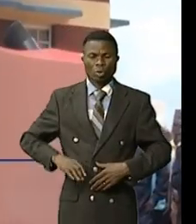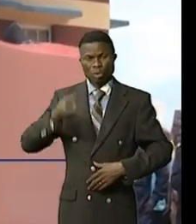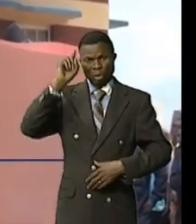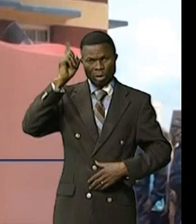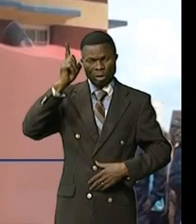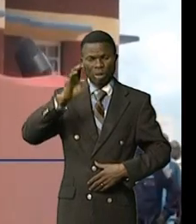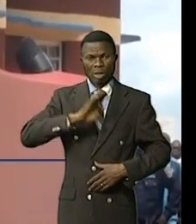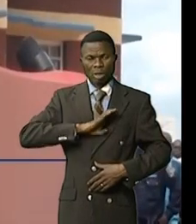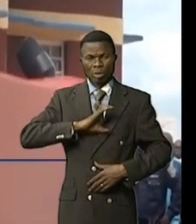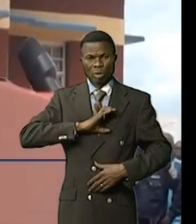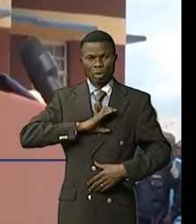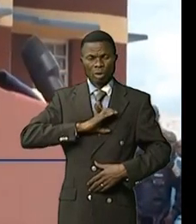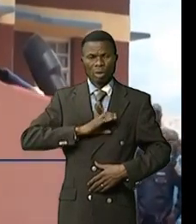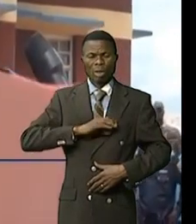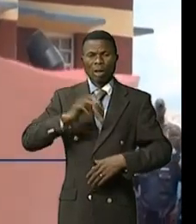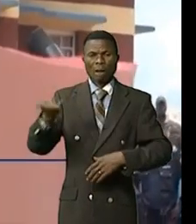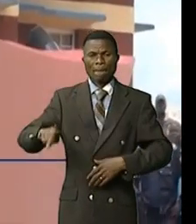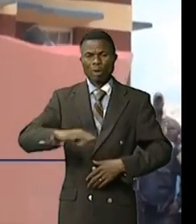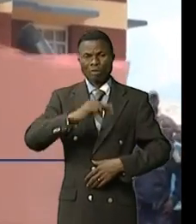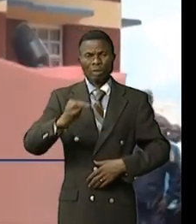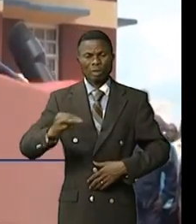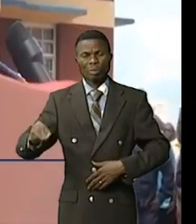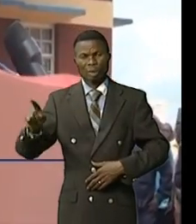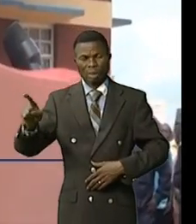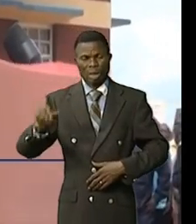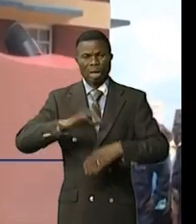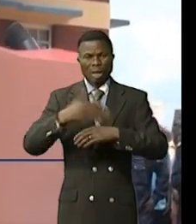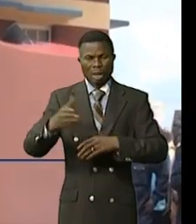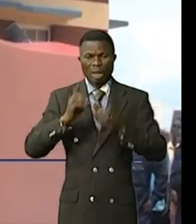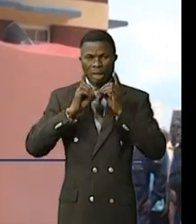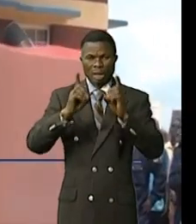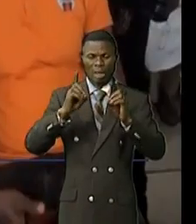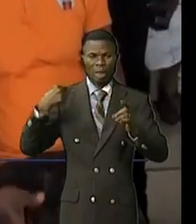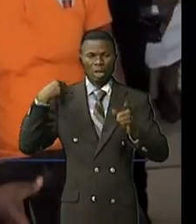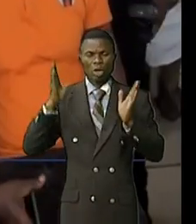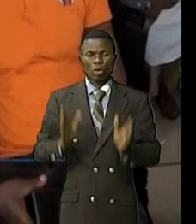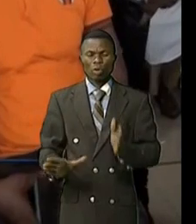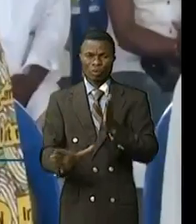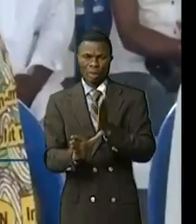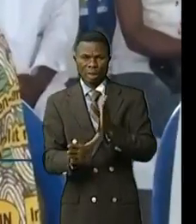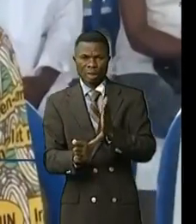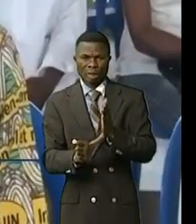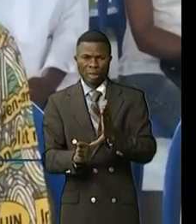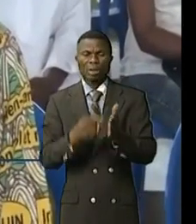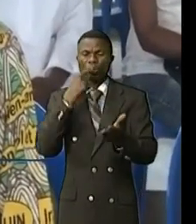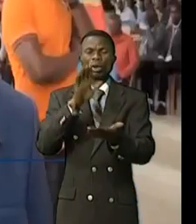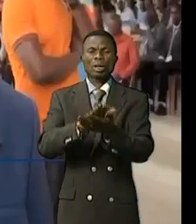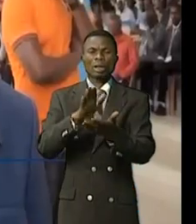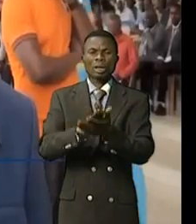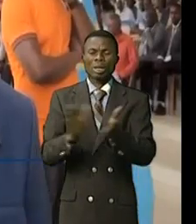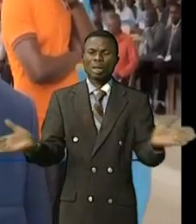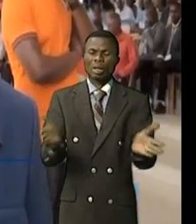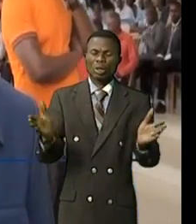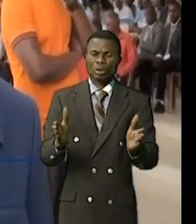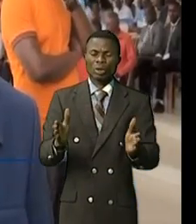la police au Maniema, Raymond Amissi, suivi de la locution du gouverneur AI qui a félicité et encourager